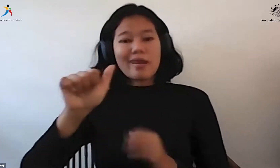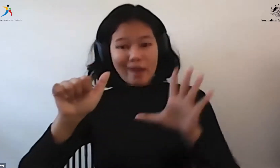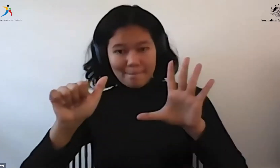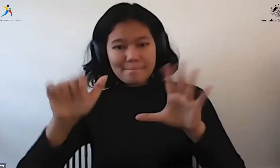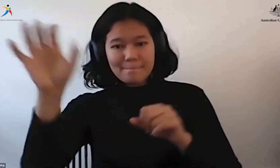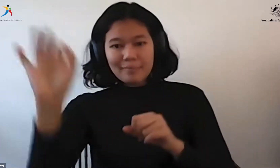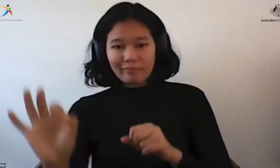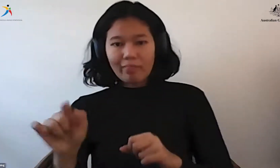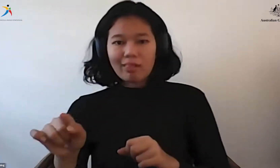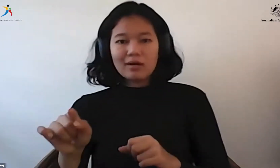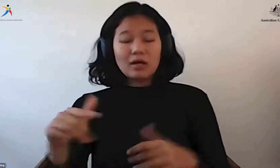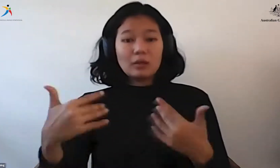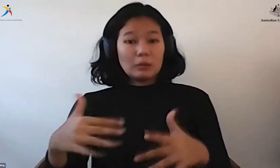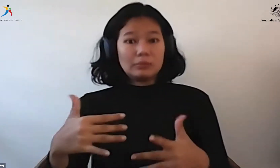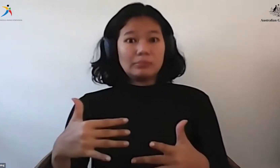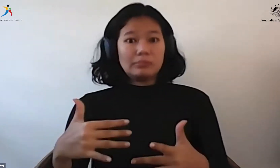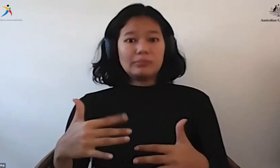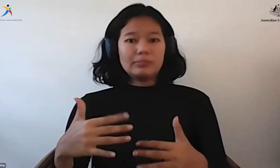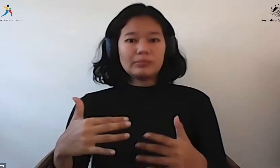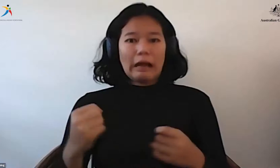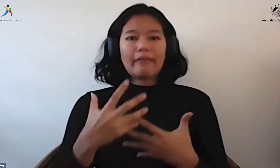dugaan kita karena